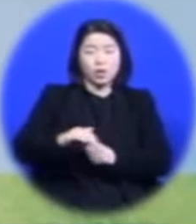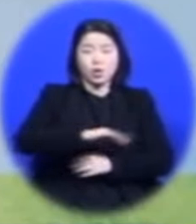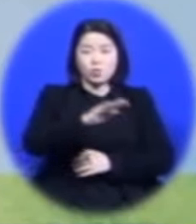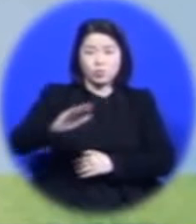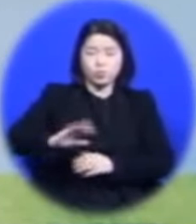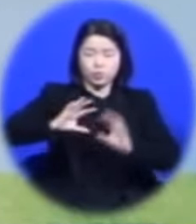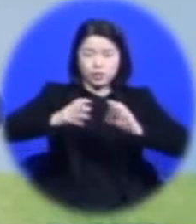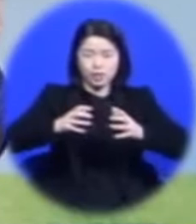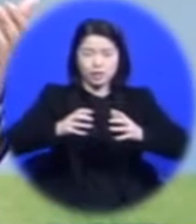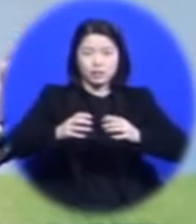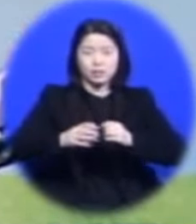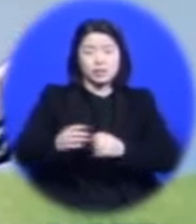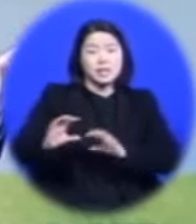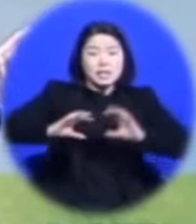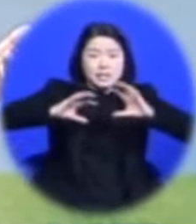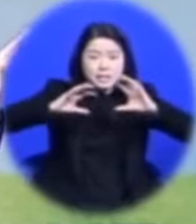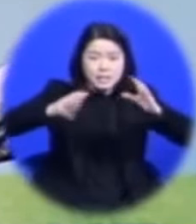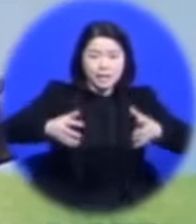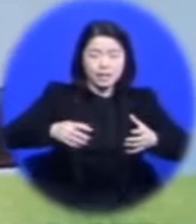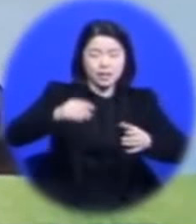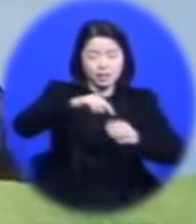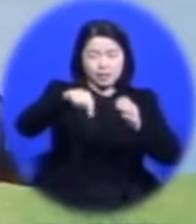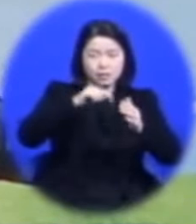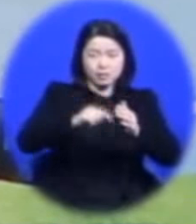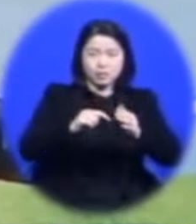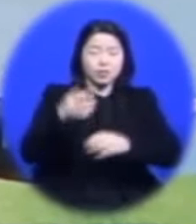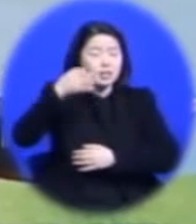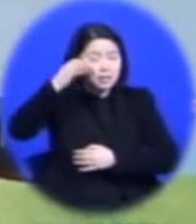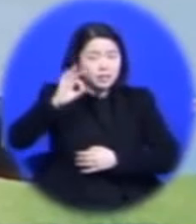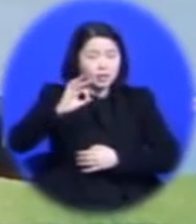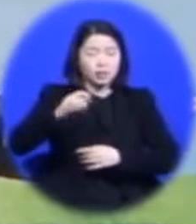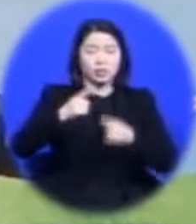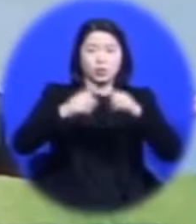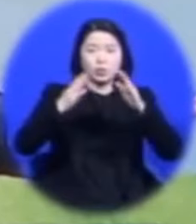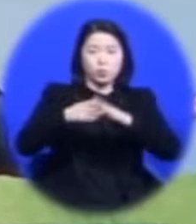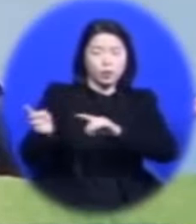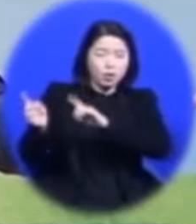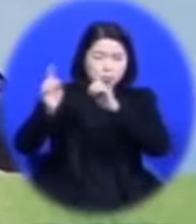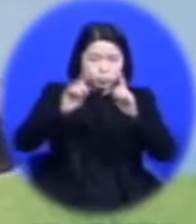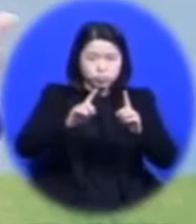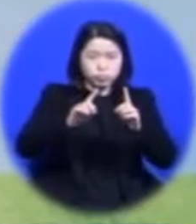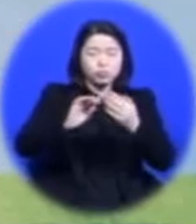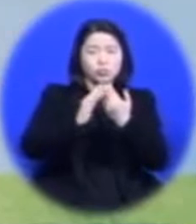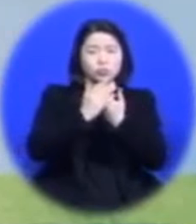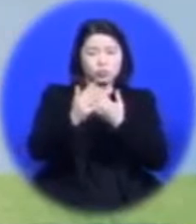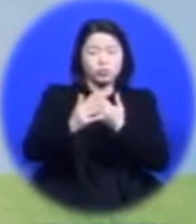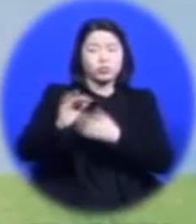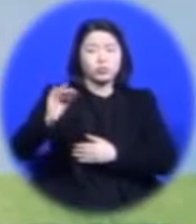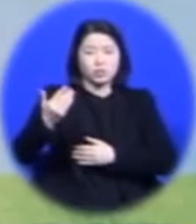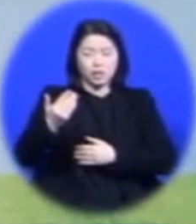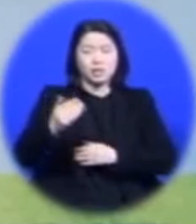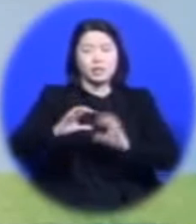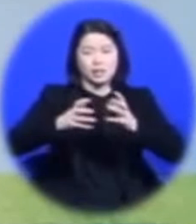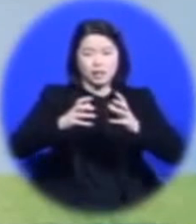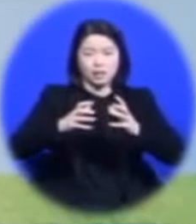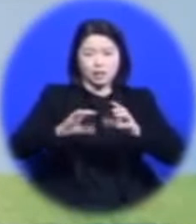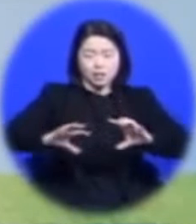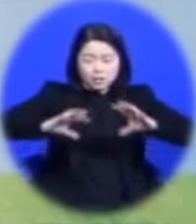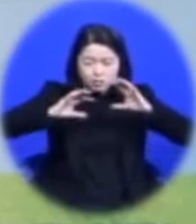우리나라는 세계가 인정할만큼 교회가 부흥된 나라입니다 세계가 깜짝 놀라고